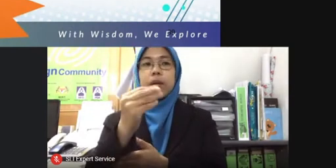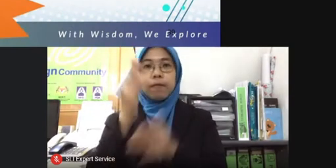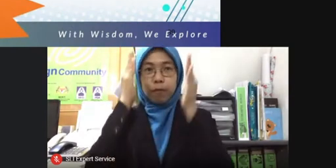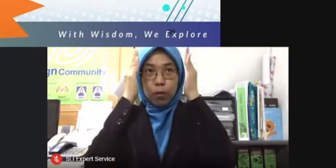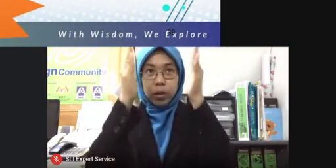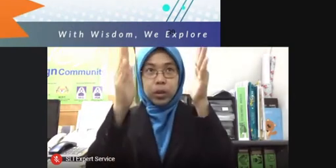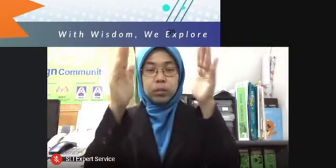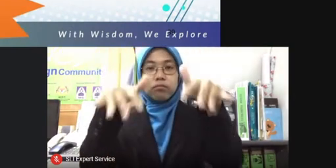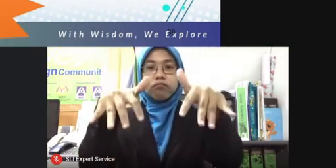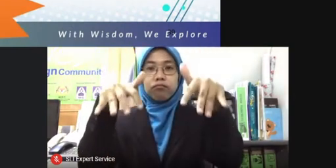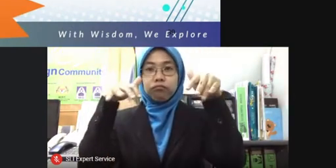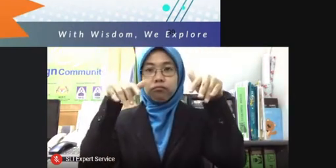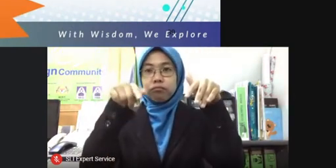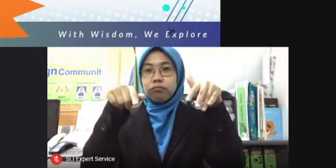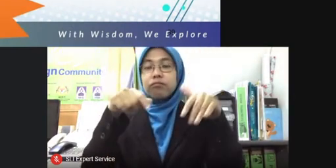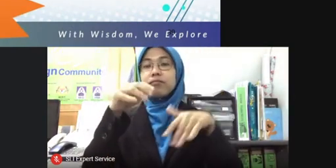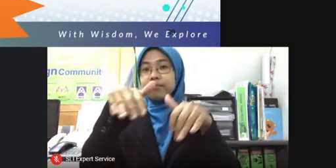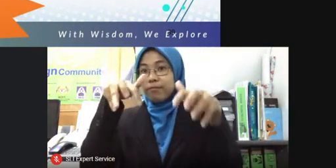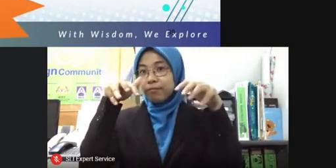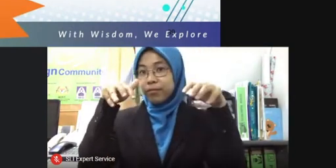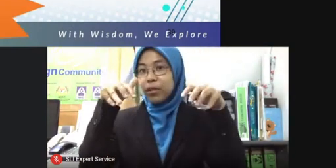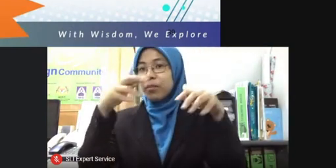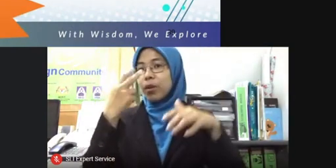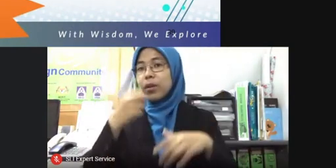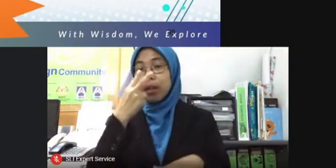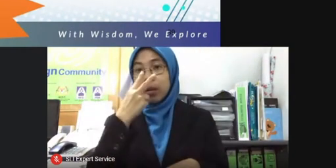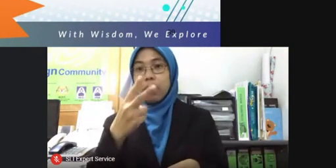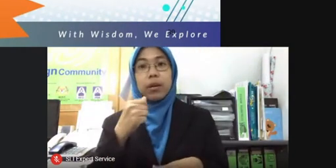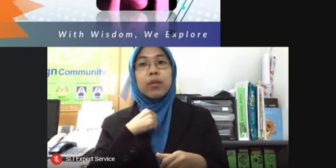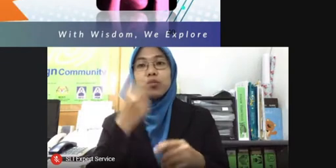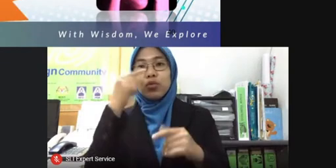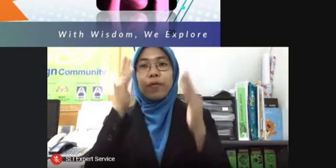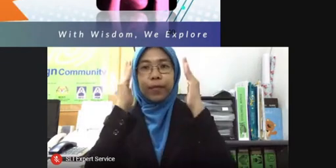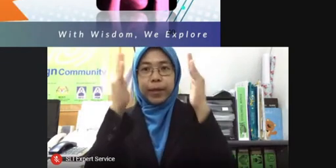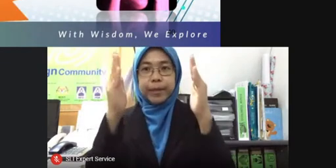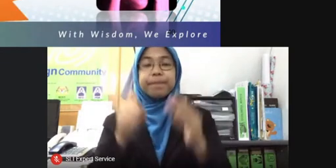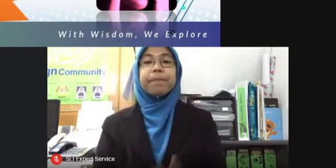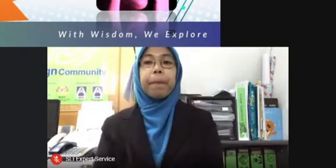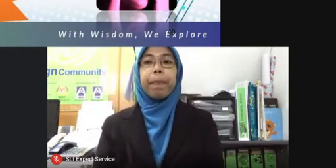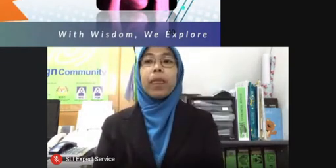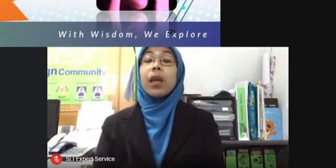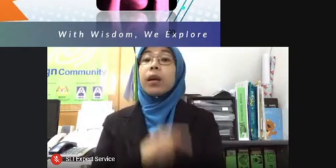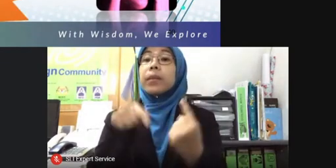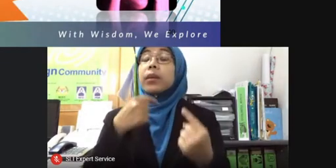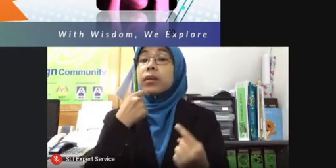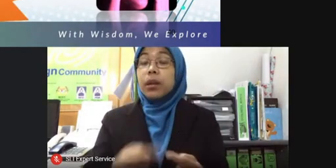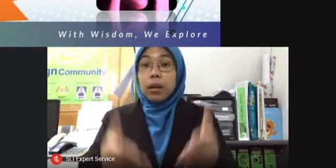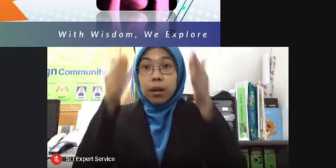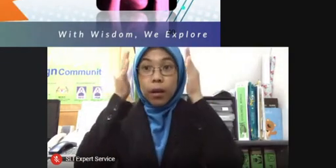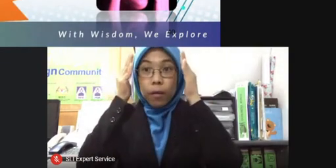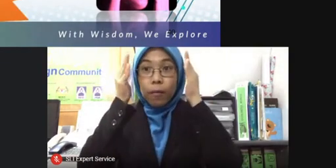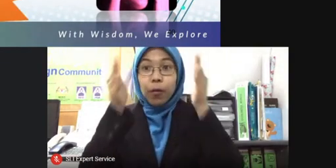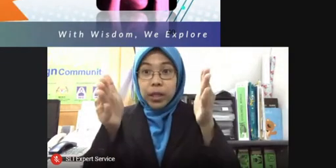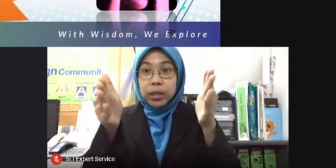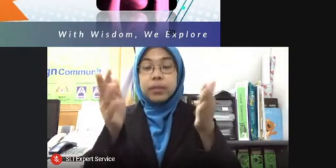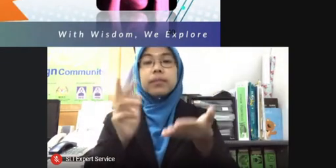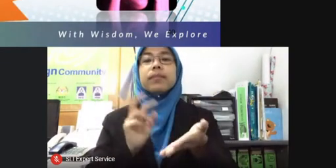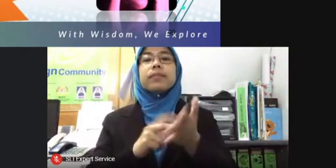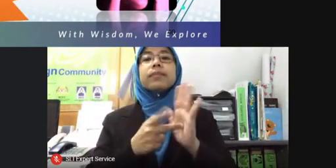penonton kita, penonton anda yang mana yang nak menonton, fokus eh. Bila kata fokus tu, sorry, bila kata fokus tu